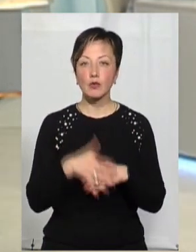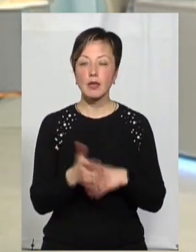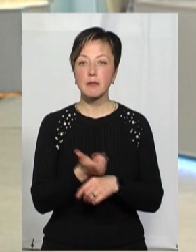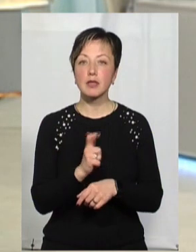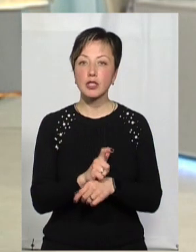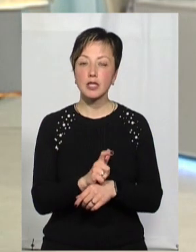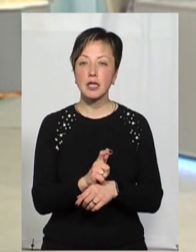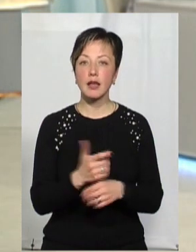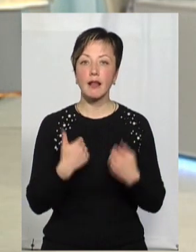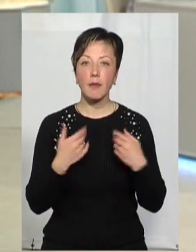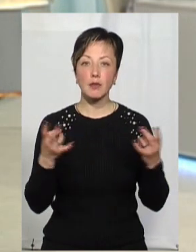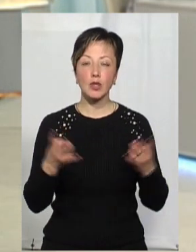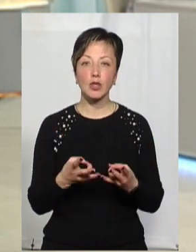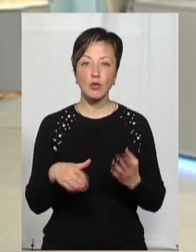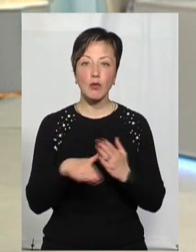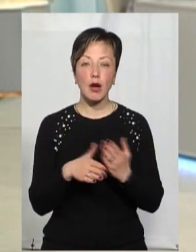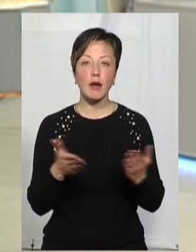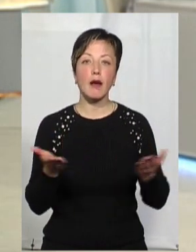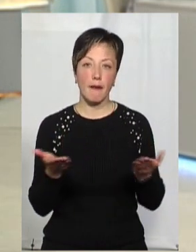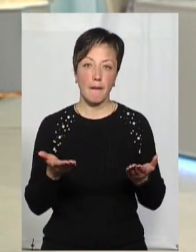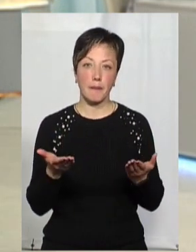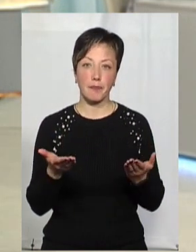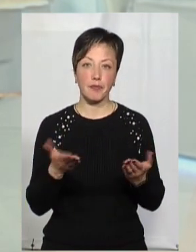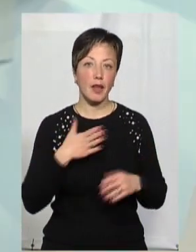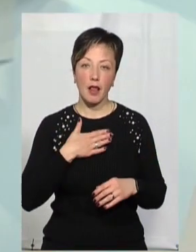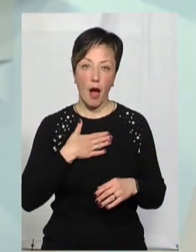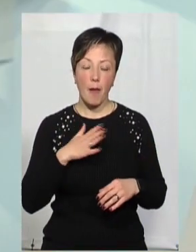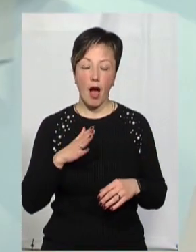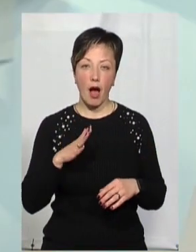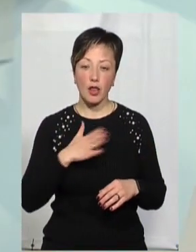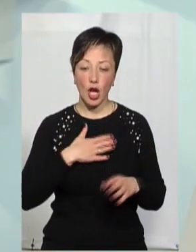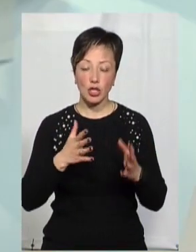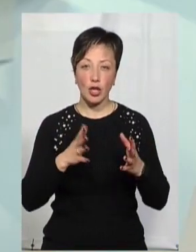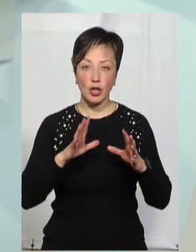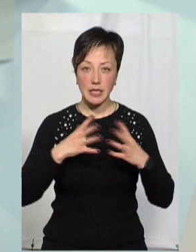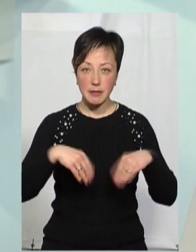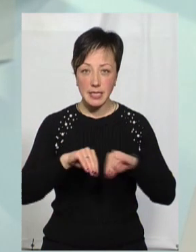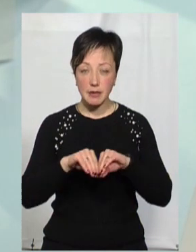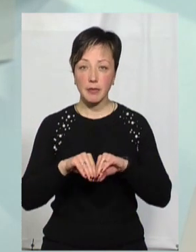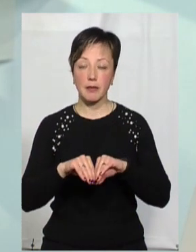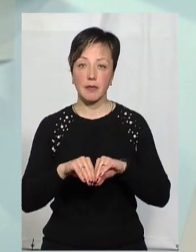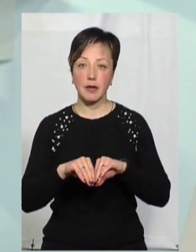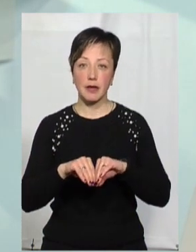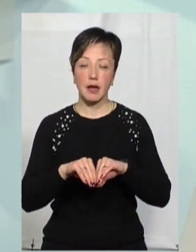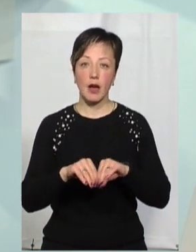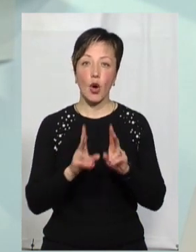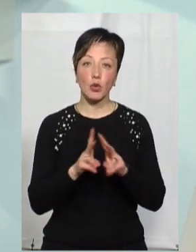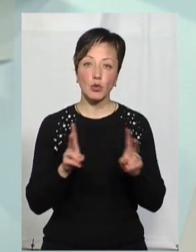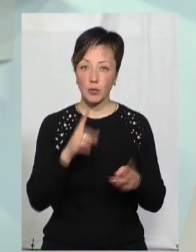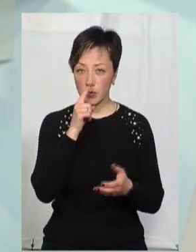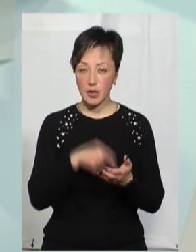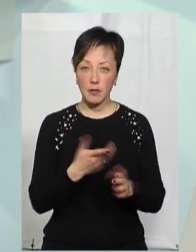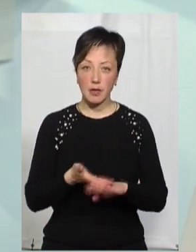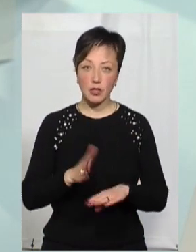в більшості своїй нам необхідна допомога не нам, а нашим сім'ям. Це ті, які